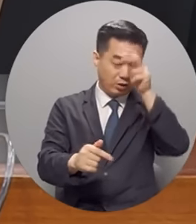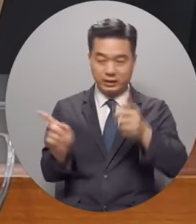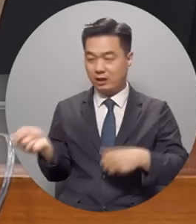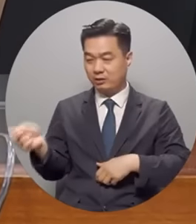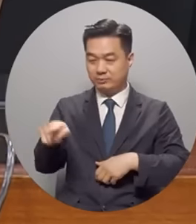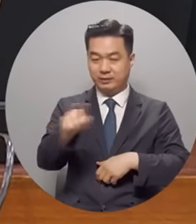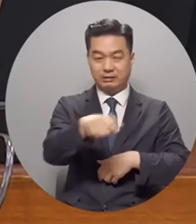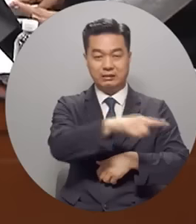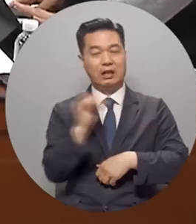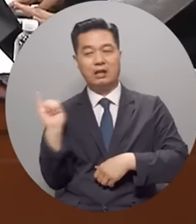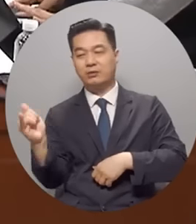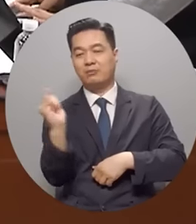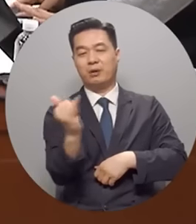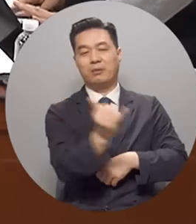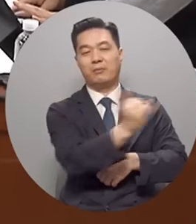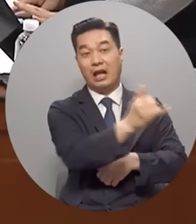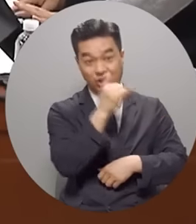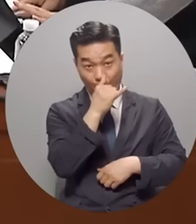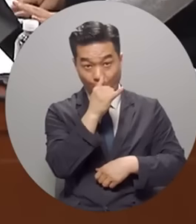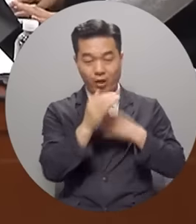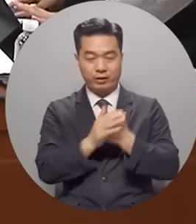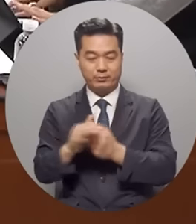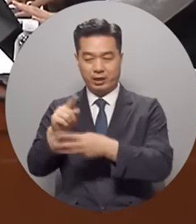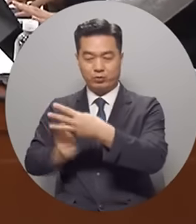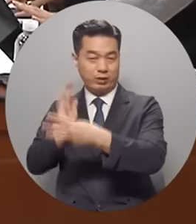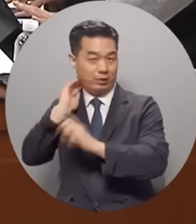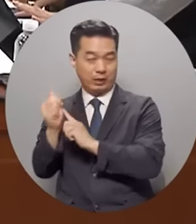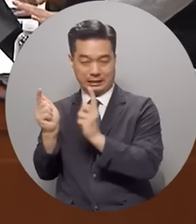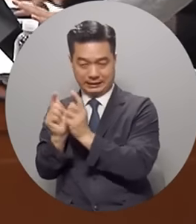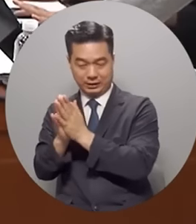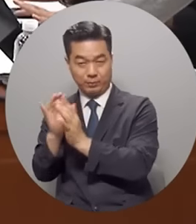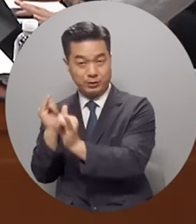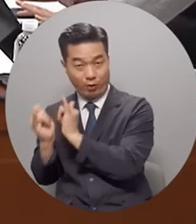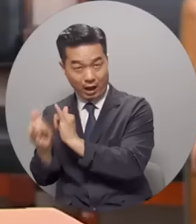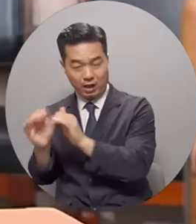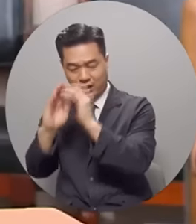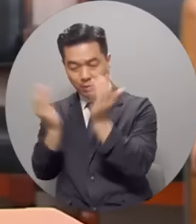이어진 겁니다. 이날 윤 대통령과 직접 통화한 인물들은 모두 통화 내용을 밝힐 수 없다는 입장이라